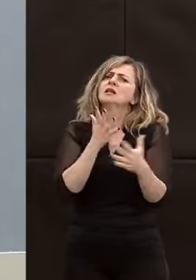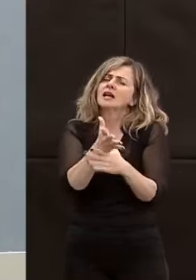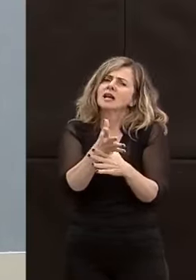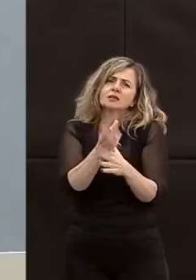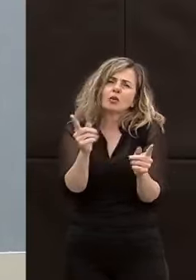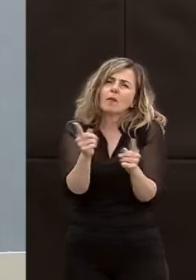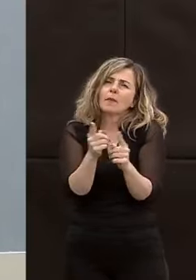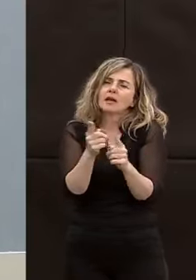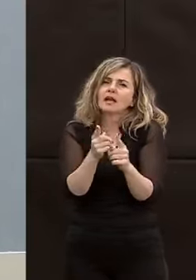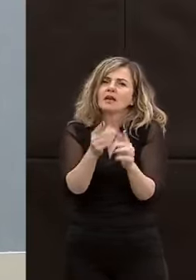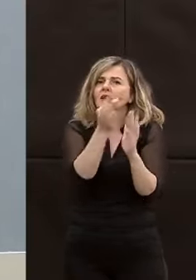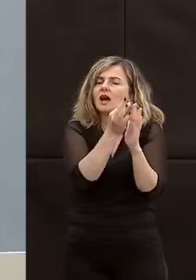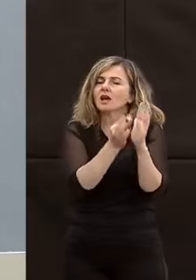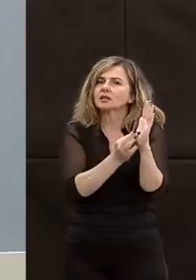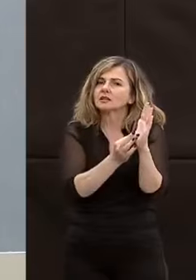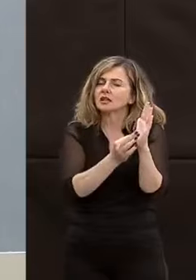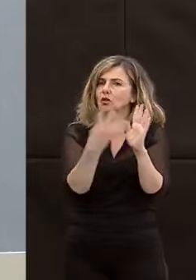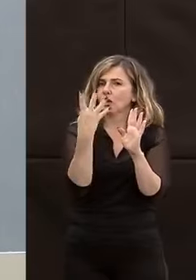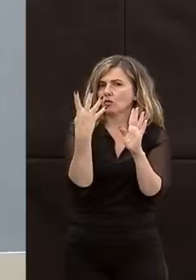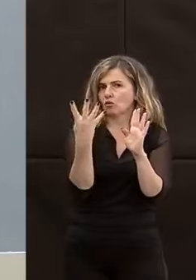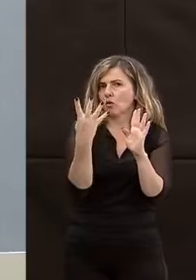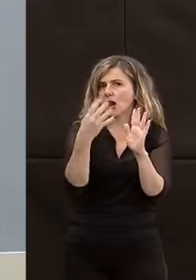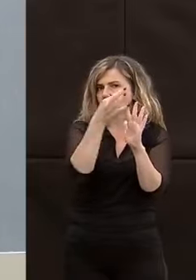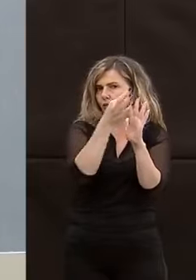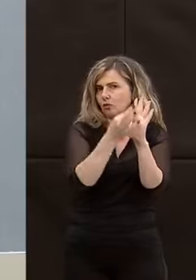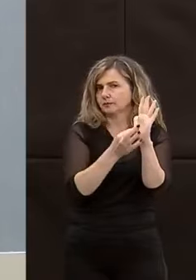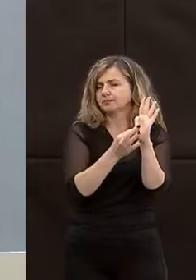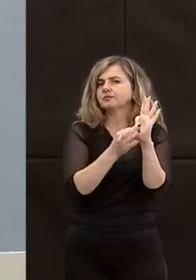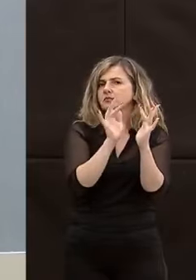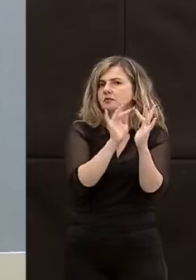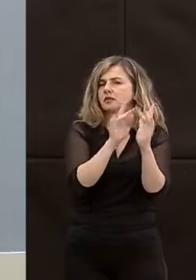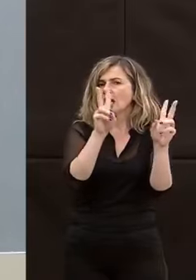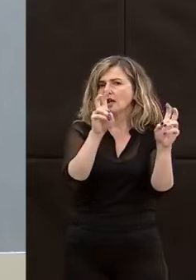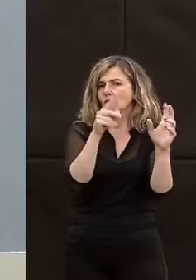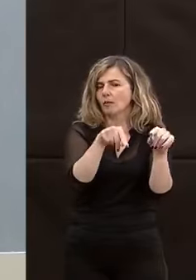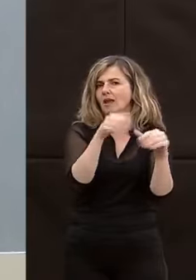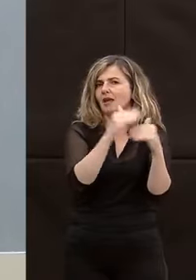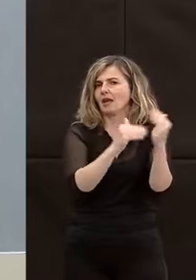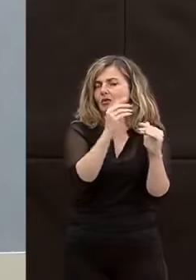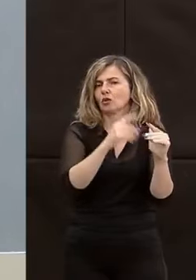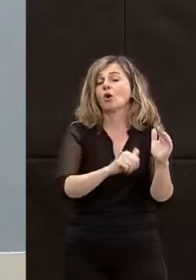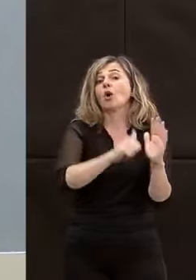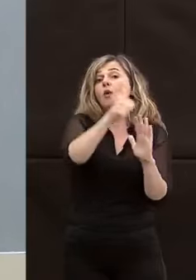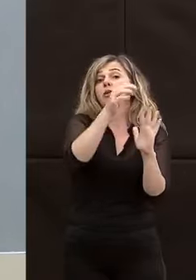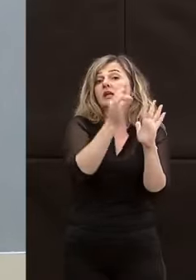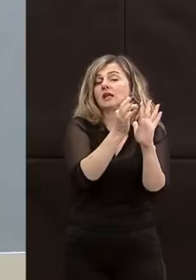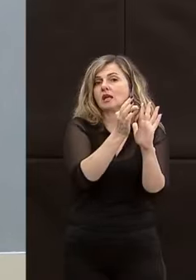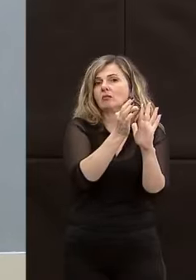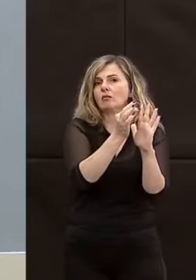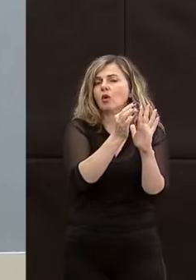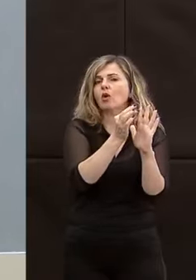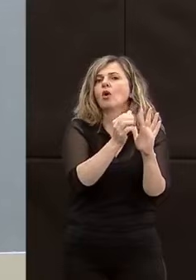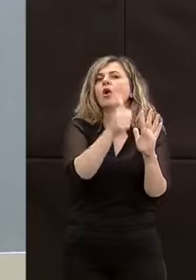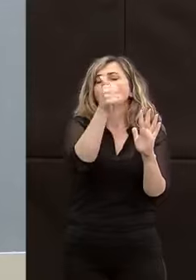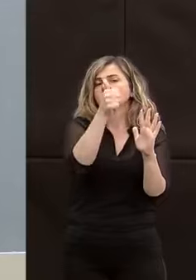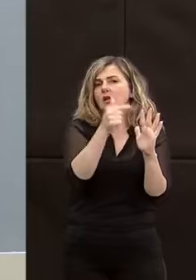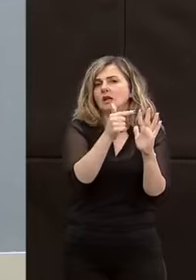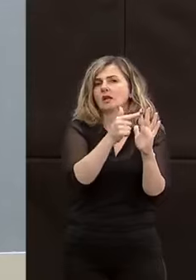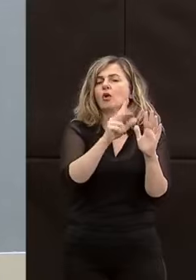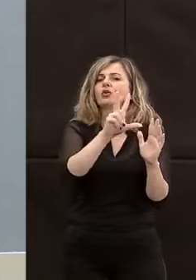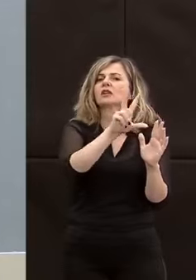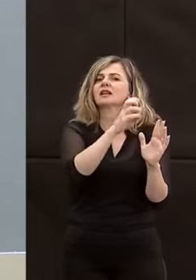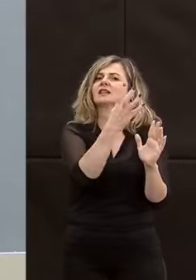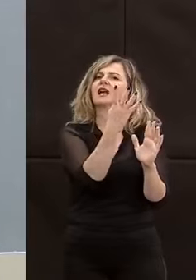negli articoli nei quattro articoli che toccano questi temi il primo nel primo dei miei articoli il